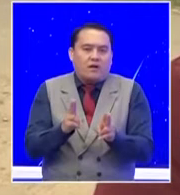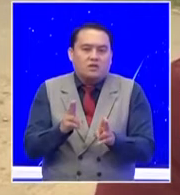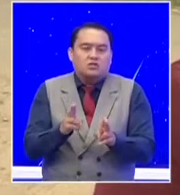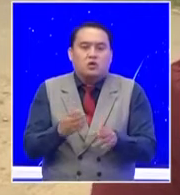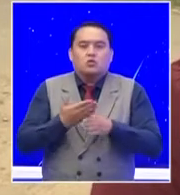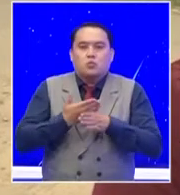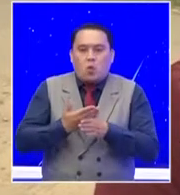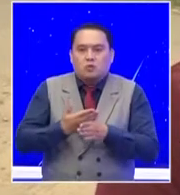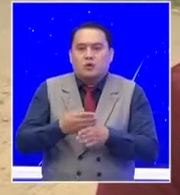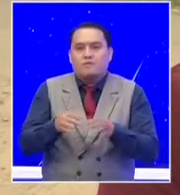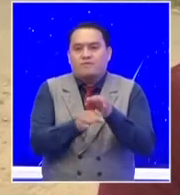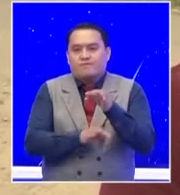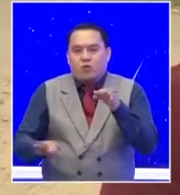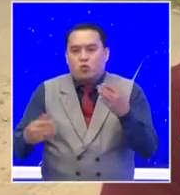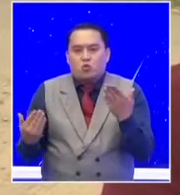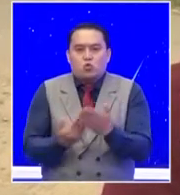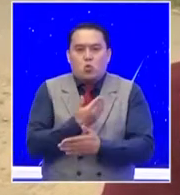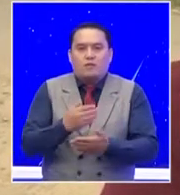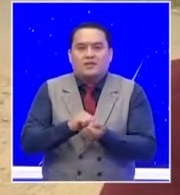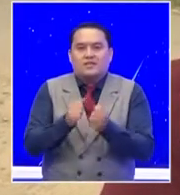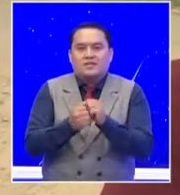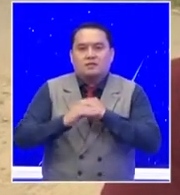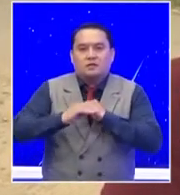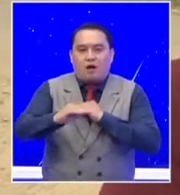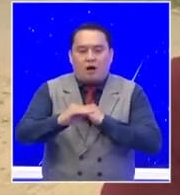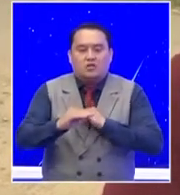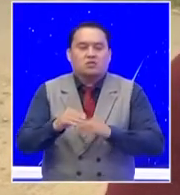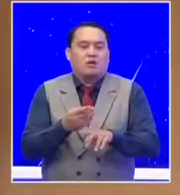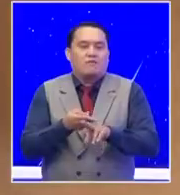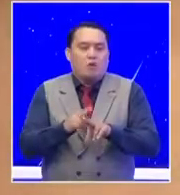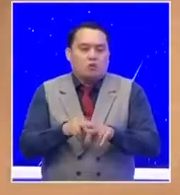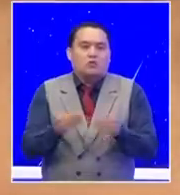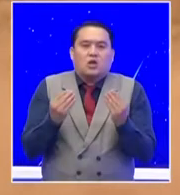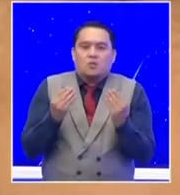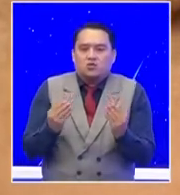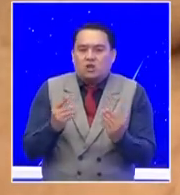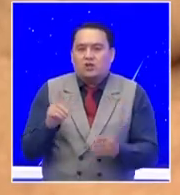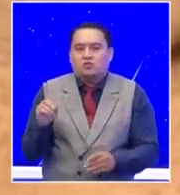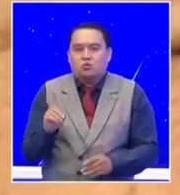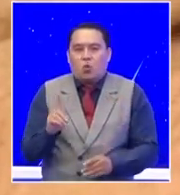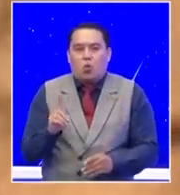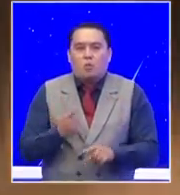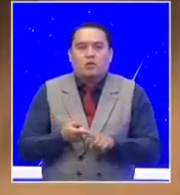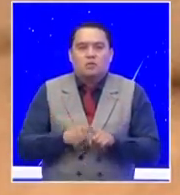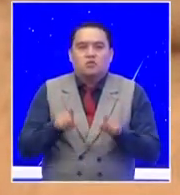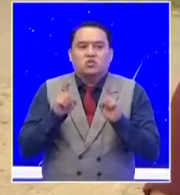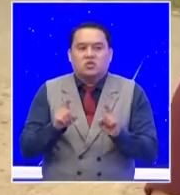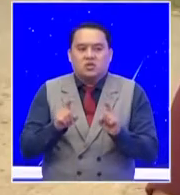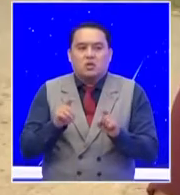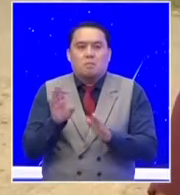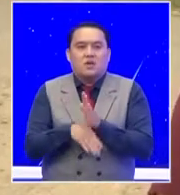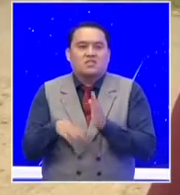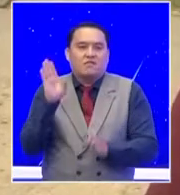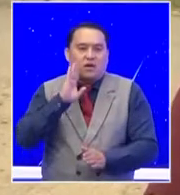благодаря тому, что стали прокладывать новую трассу водопровода, я думаю, это очень даже замечательно, потому что сидеть постоянно без